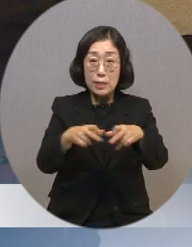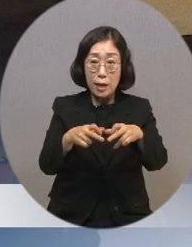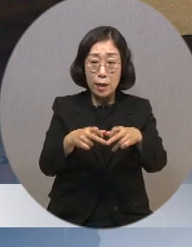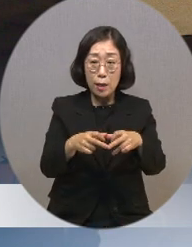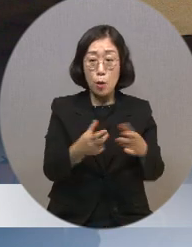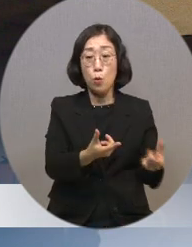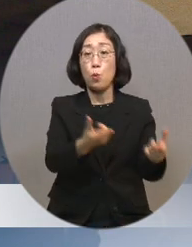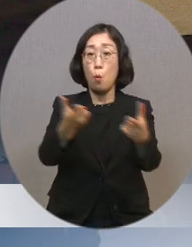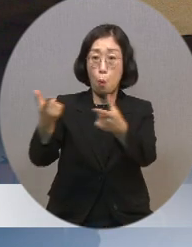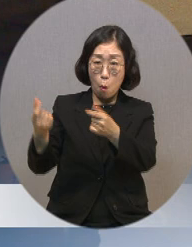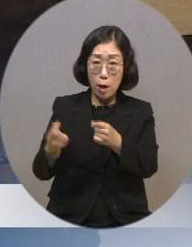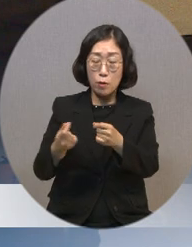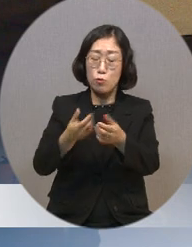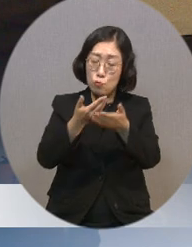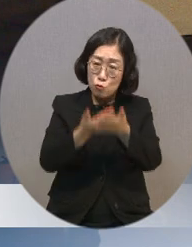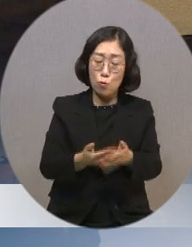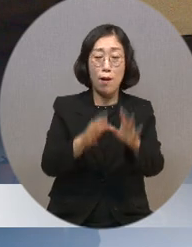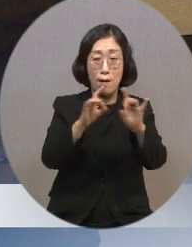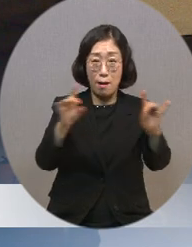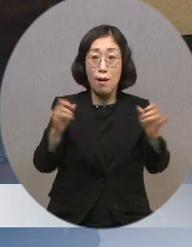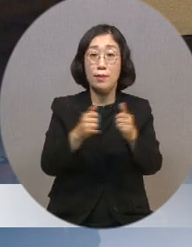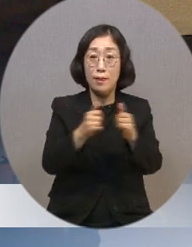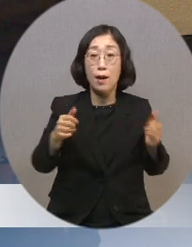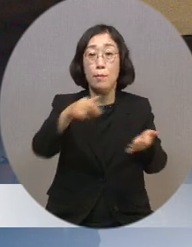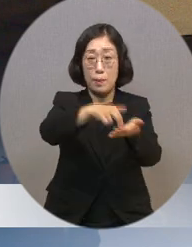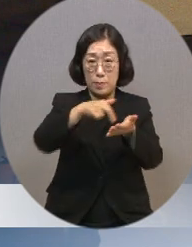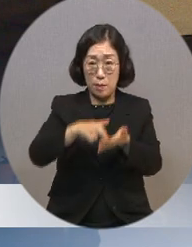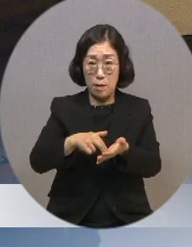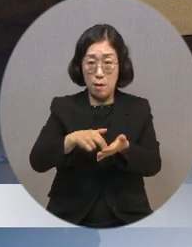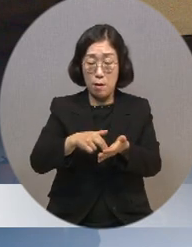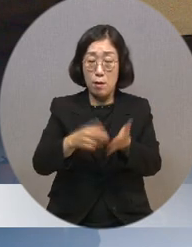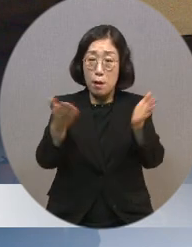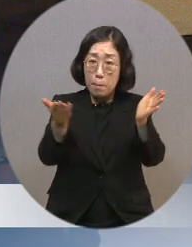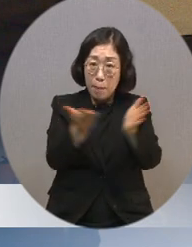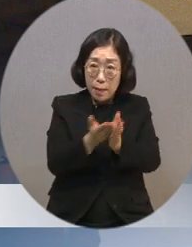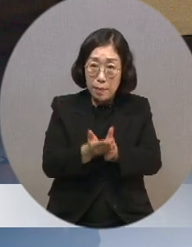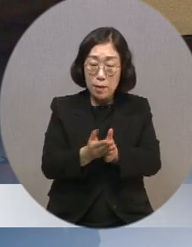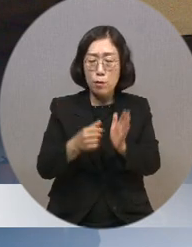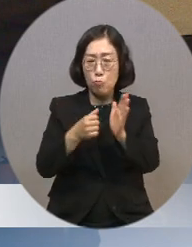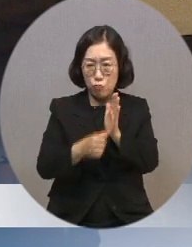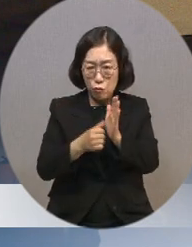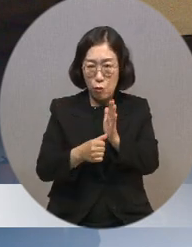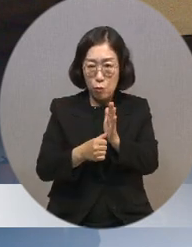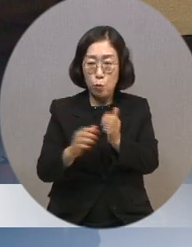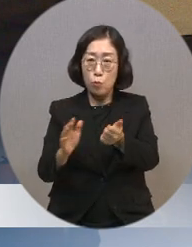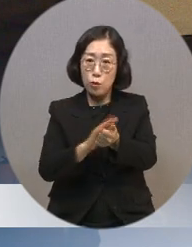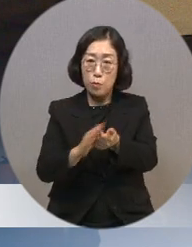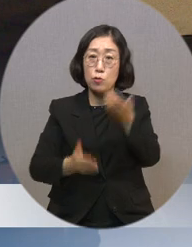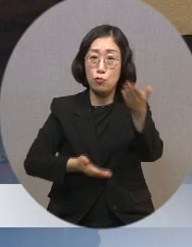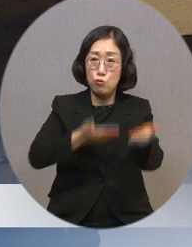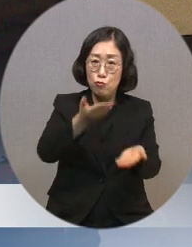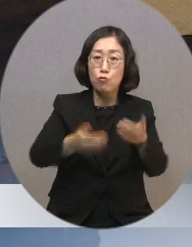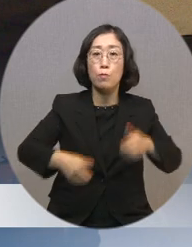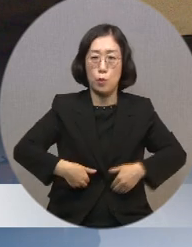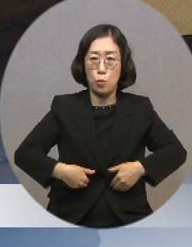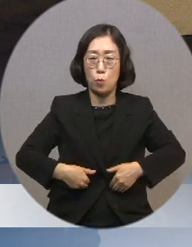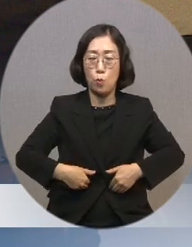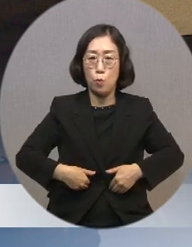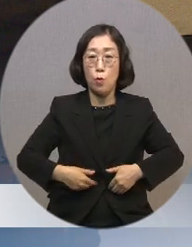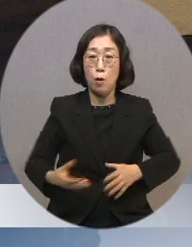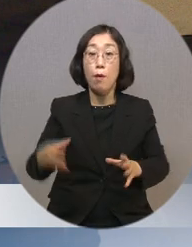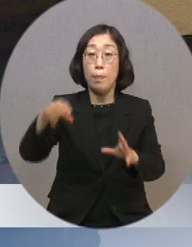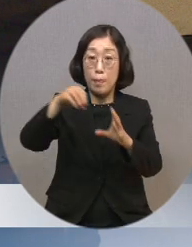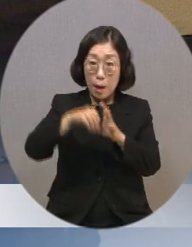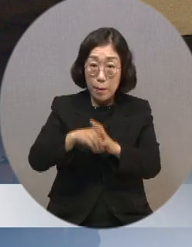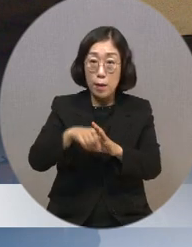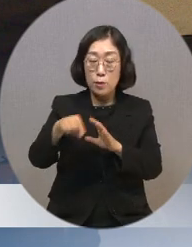똑같은 소중한 일원으로서 그들의 입장에서 바라본 제품과 서비스 구축이 필요합니다. 이런 취지를 담아 장애